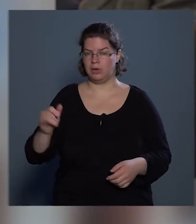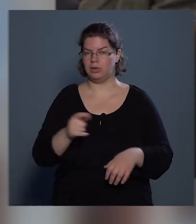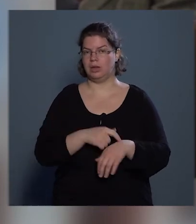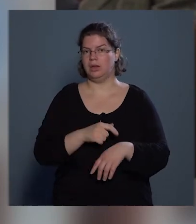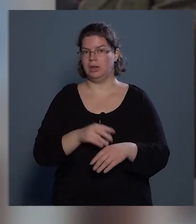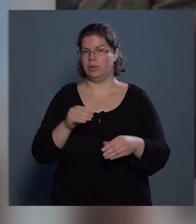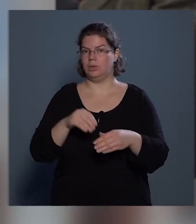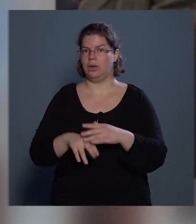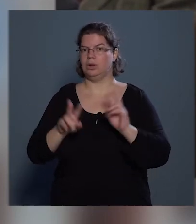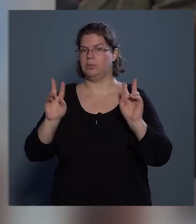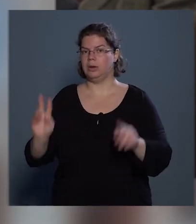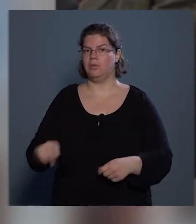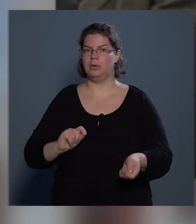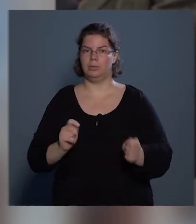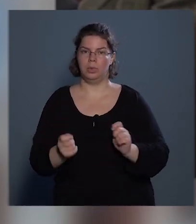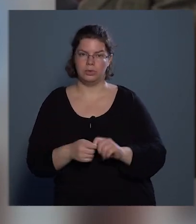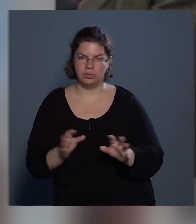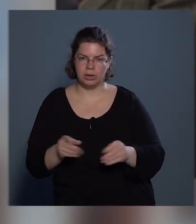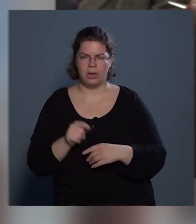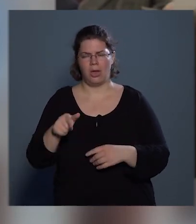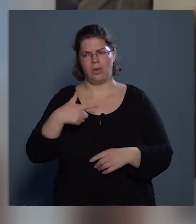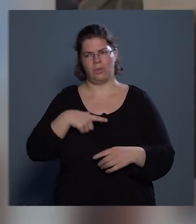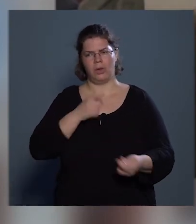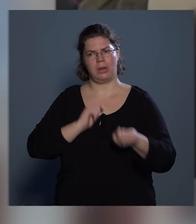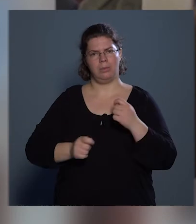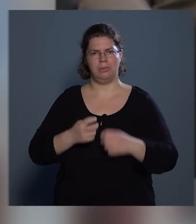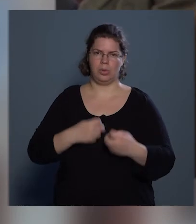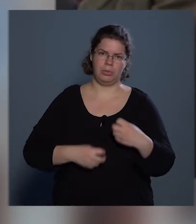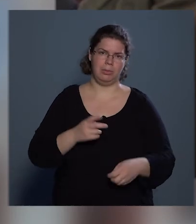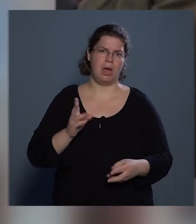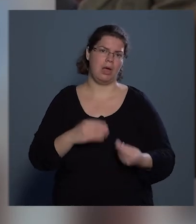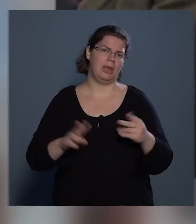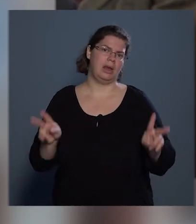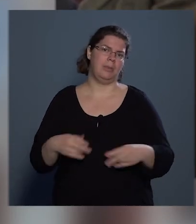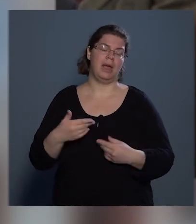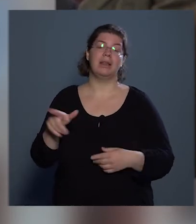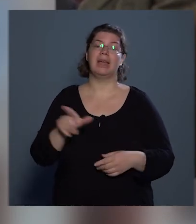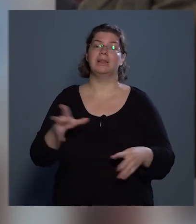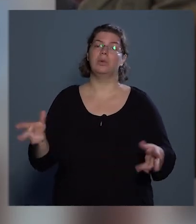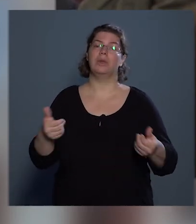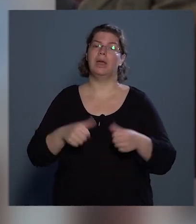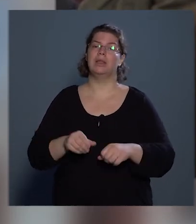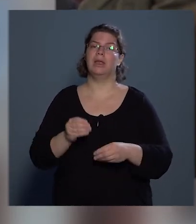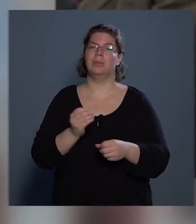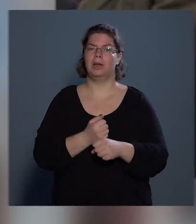való módosítással. Ugye akkor az volt a probléma, hogy ezt azért nem lehet a kettőt egyszerre megcsinálni, mert az üti